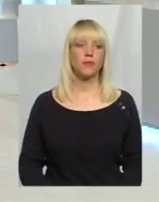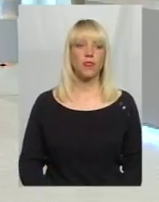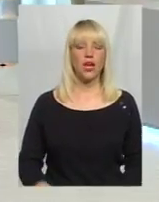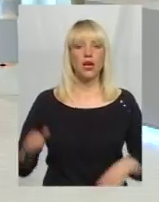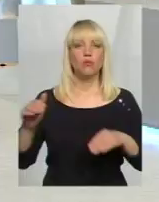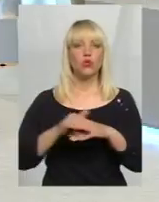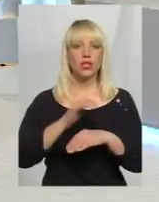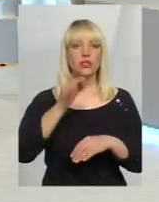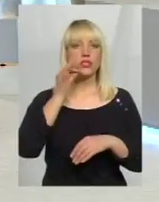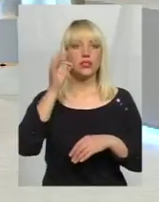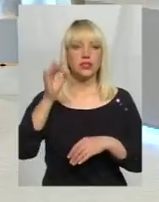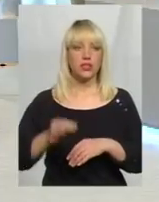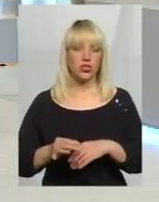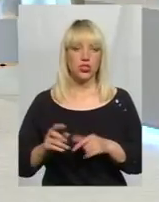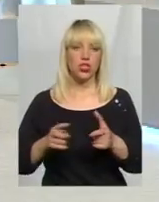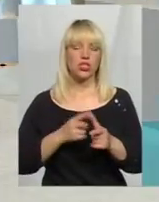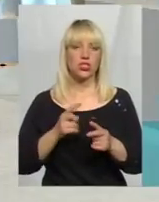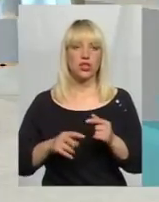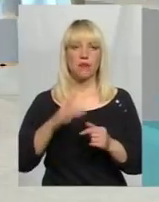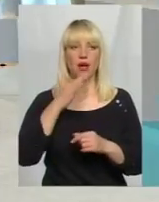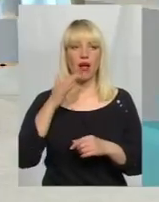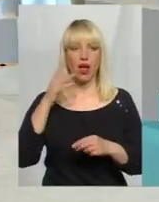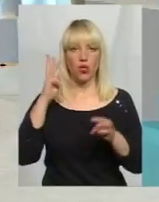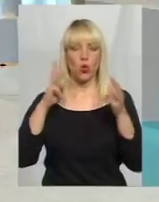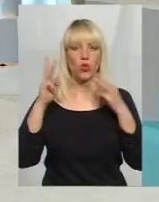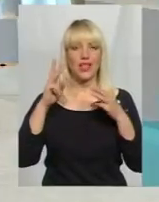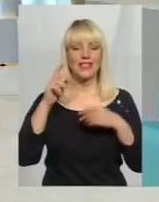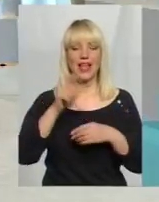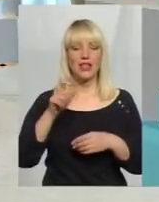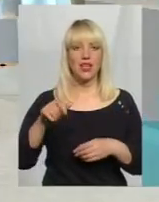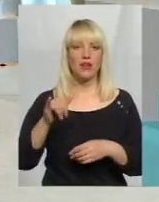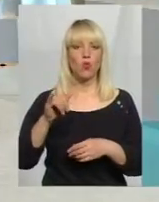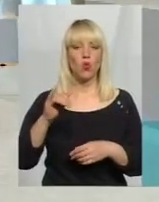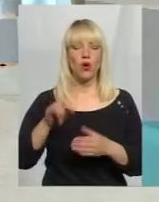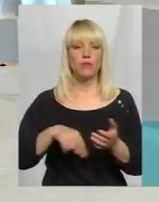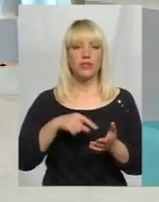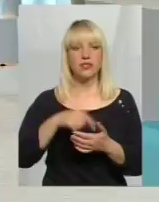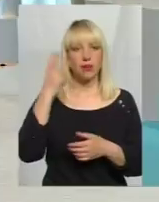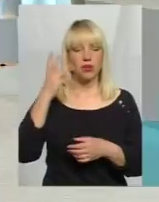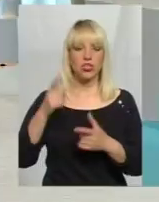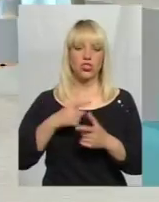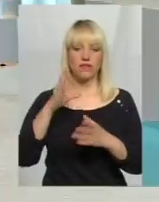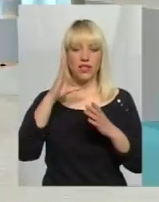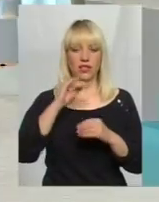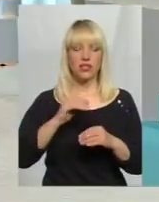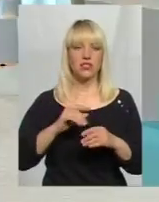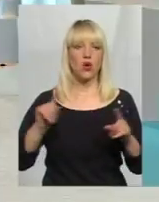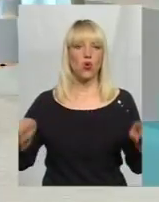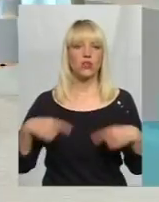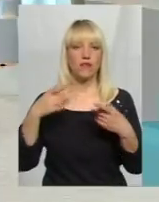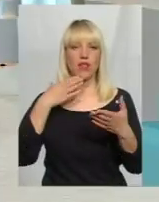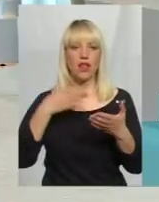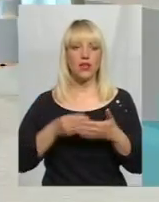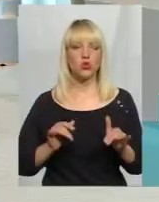ласка, чи багато взагалі дизайнерів в Хмельницькому? І чи вдається їм організовувати власну справу? От саме тут.